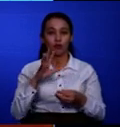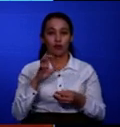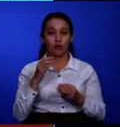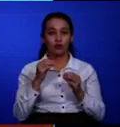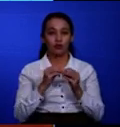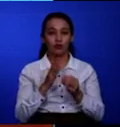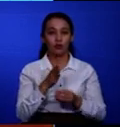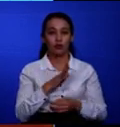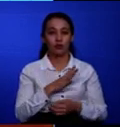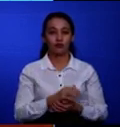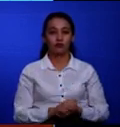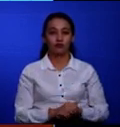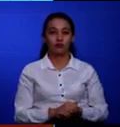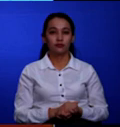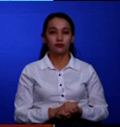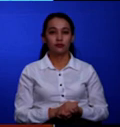qildik.